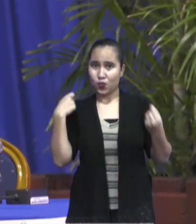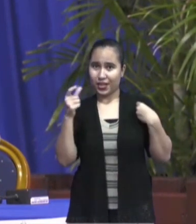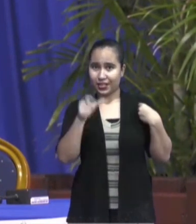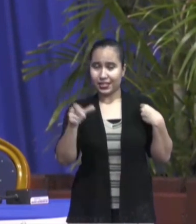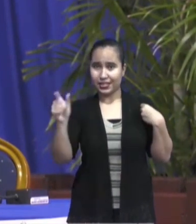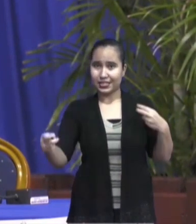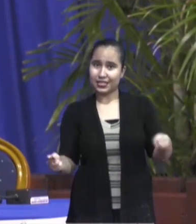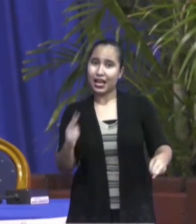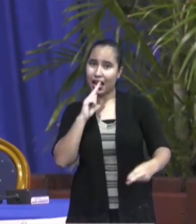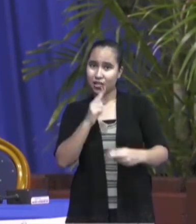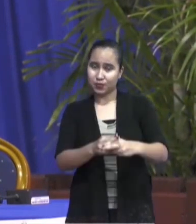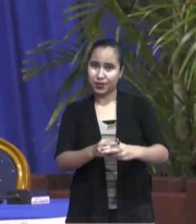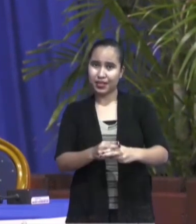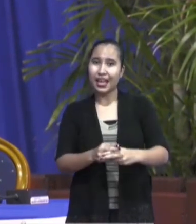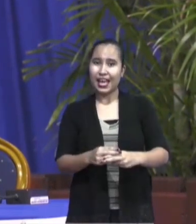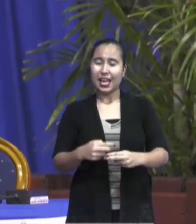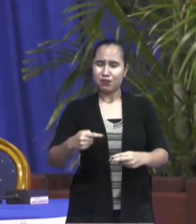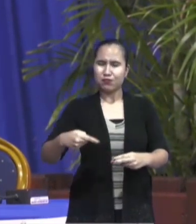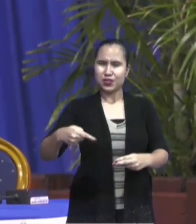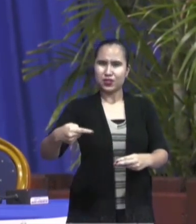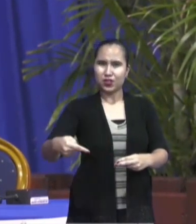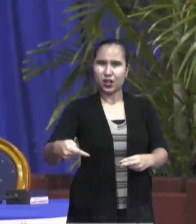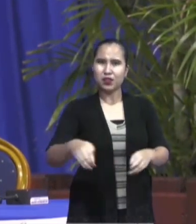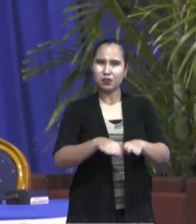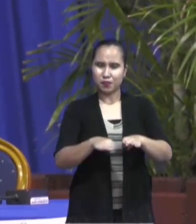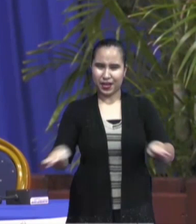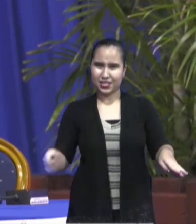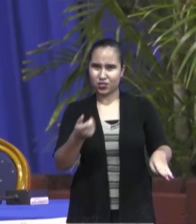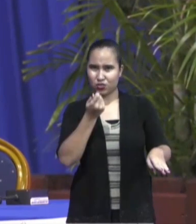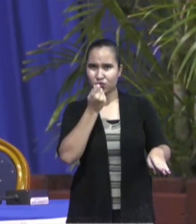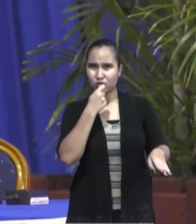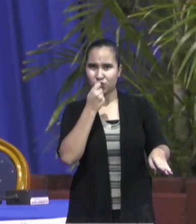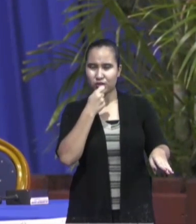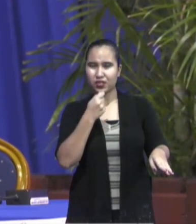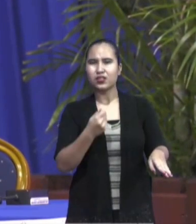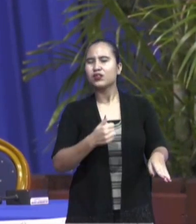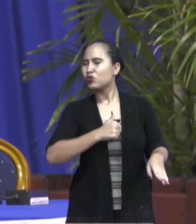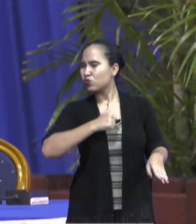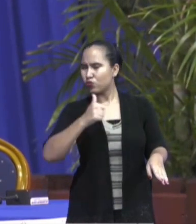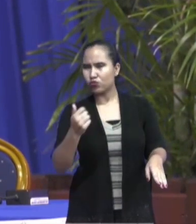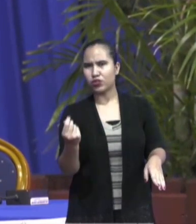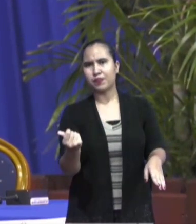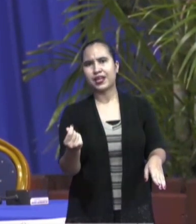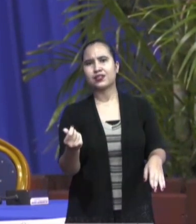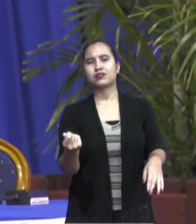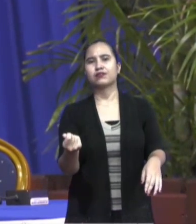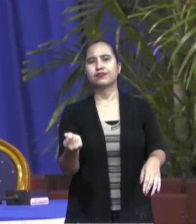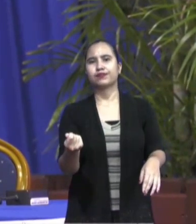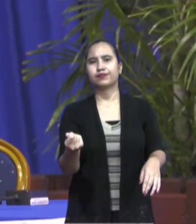een zeer binnenkort zullen basis goederen worden geleverd aan de winkels leven betaalbare prijzen